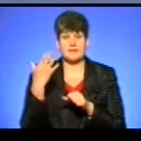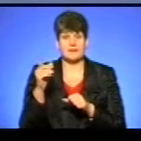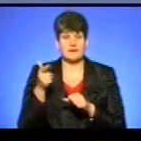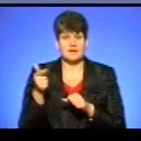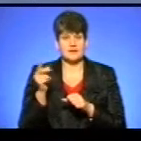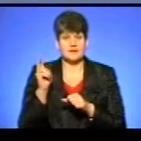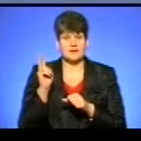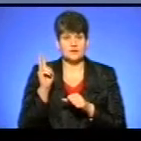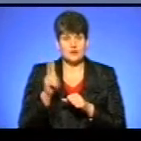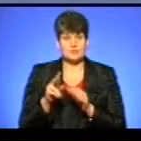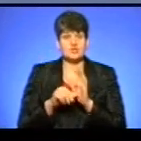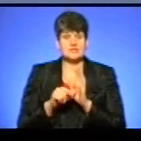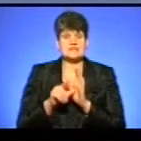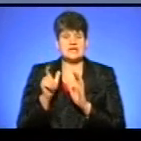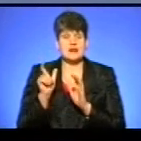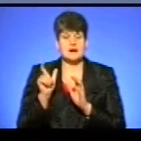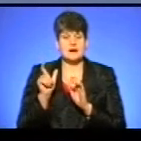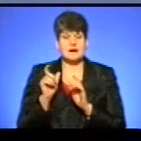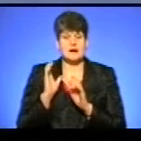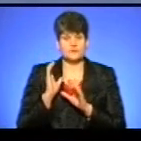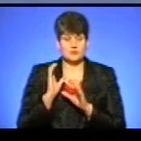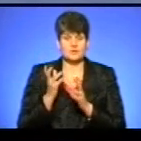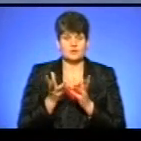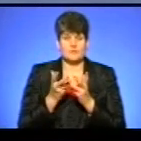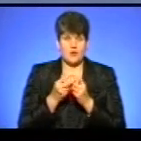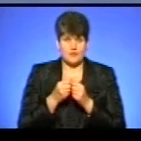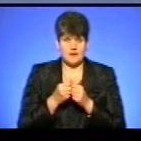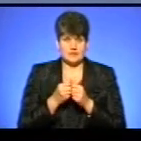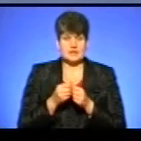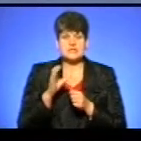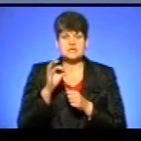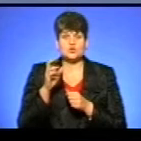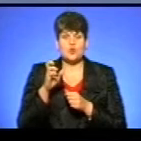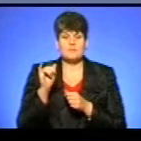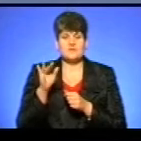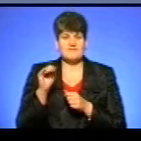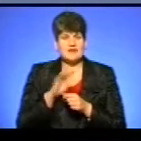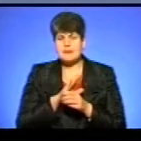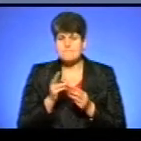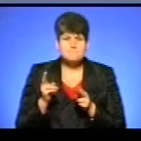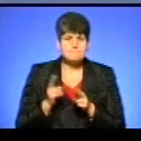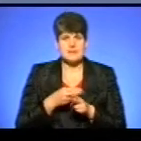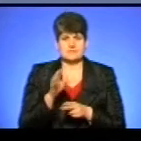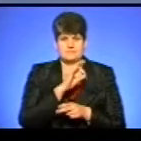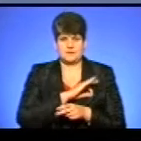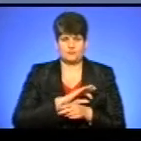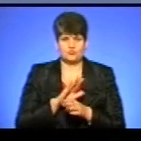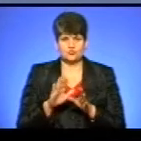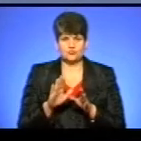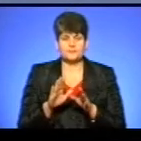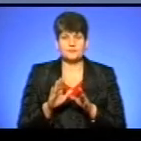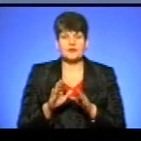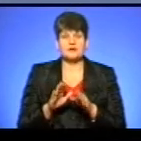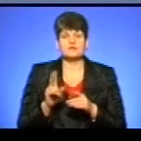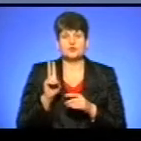був і 6 автобус. Ми порахували сьогодні собівартість перевезень. Собівартість без копійки прибутку, без жодного проценту рентабельності сьогодні